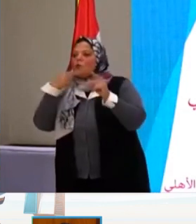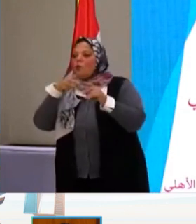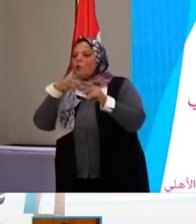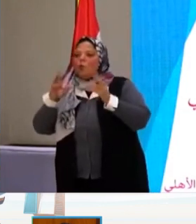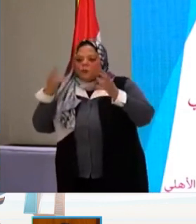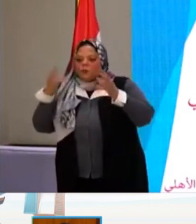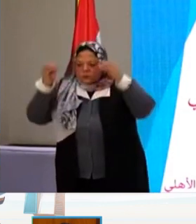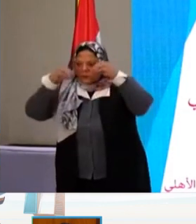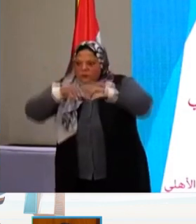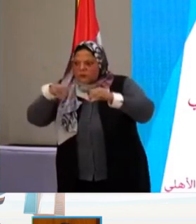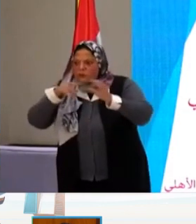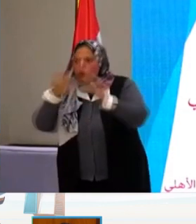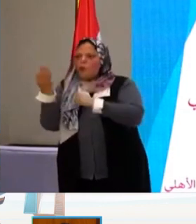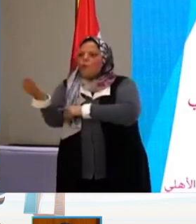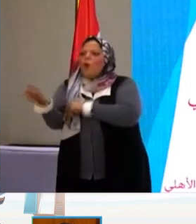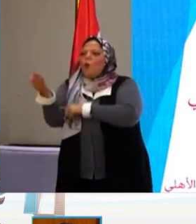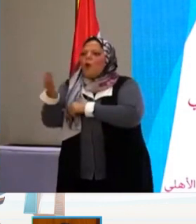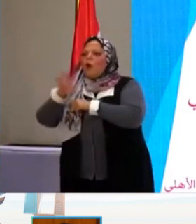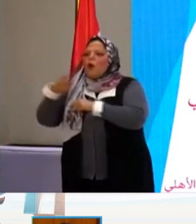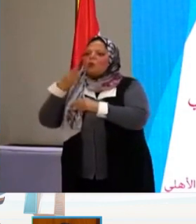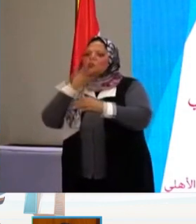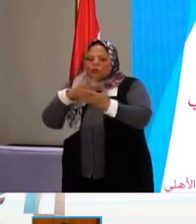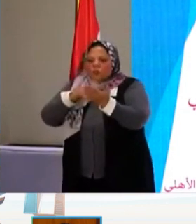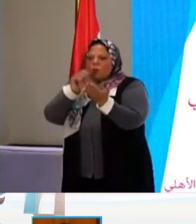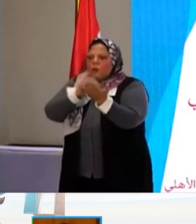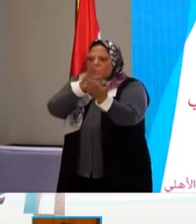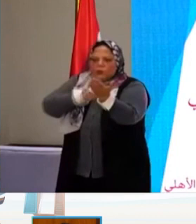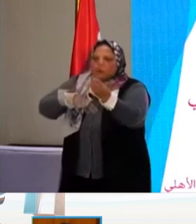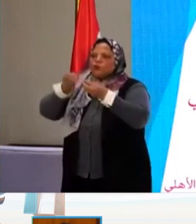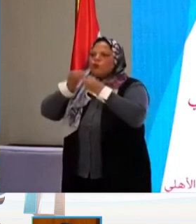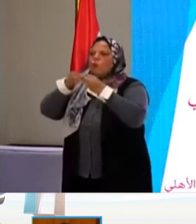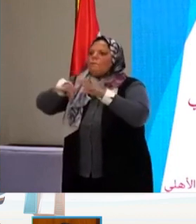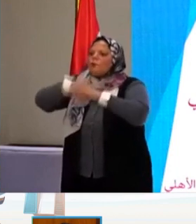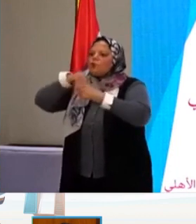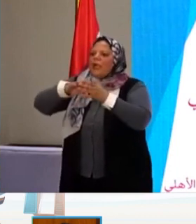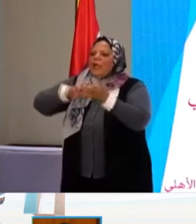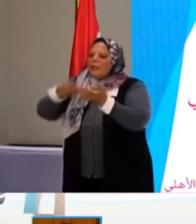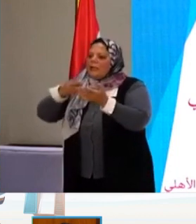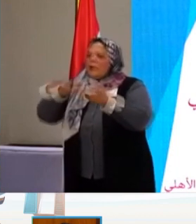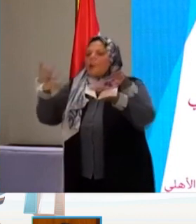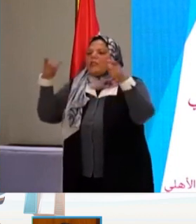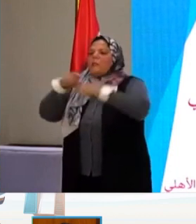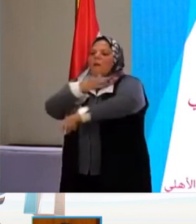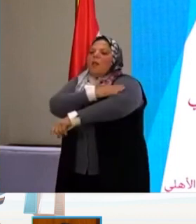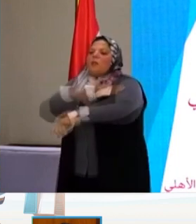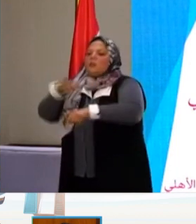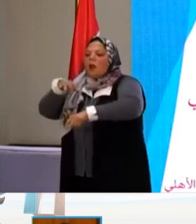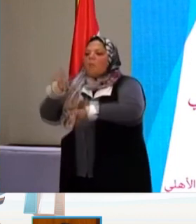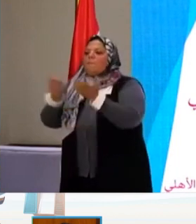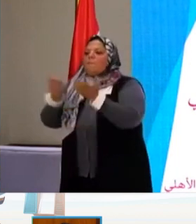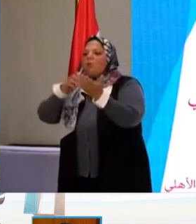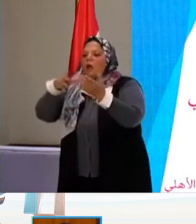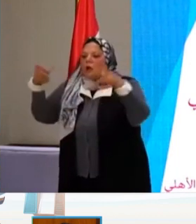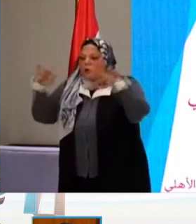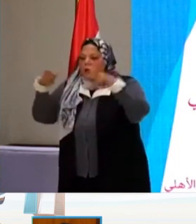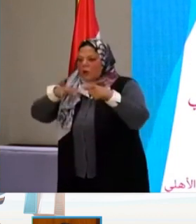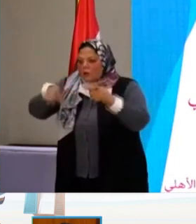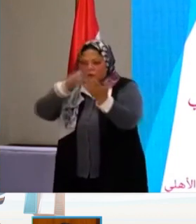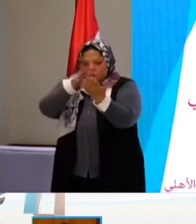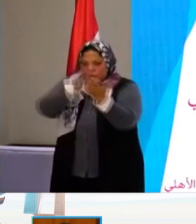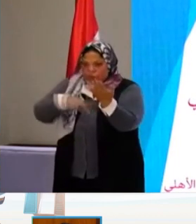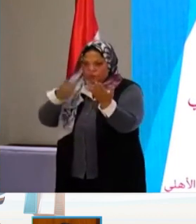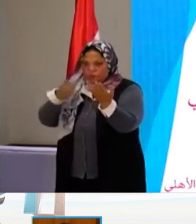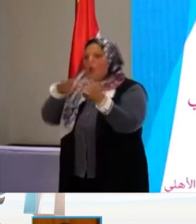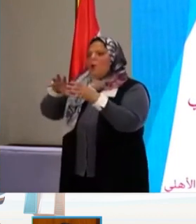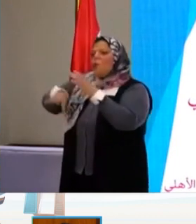ثقة من الدولة في الجمعيات الأهلية، وندي مساحة أكبر للجمعيات الأهلية حتى تتمكن أن هي تستمر، وحتى